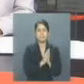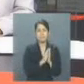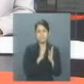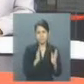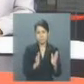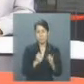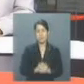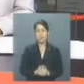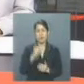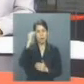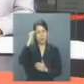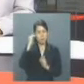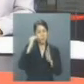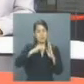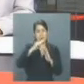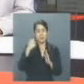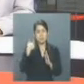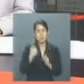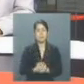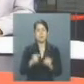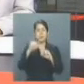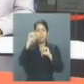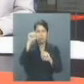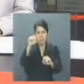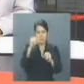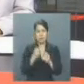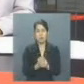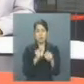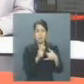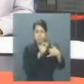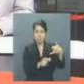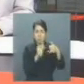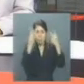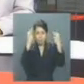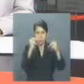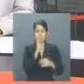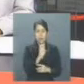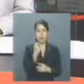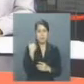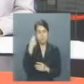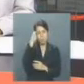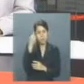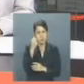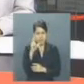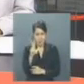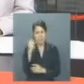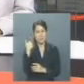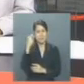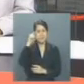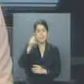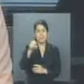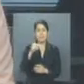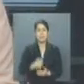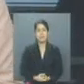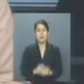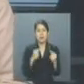เกาหลีเหนือประกาศไว้อาลัยกับการจากไปของนายคิมจองอิลผู้นำเกาหลีเหนือเป็นเวลา13วันนะคะสื่อยังคงเผยแพร่ภาพประชาชน